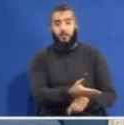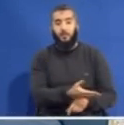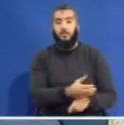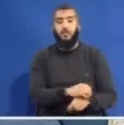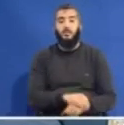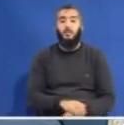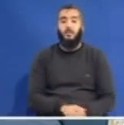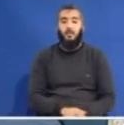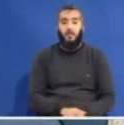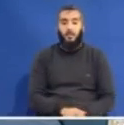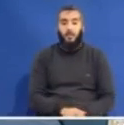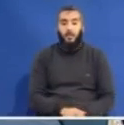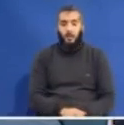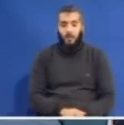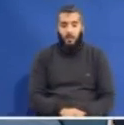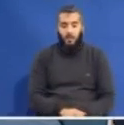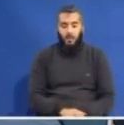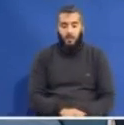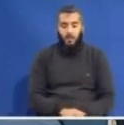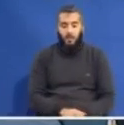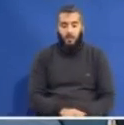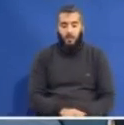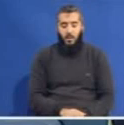الجزائر. نستضيف إلى أين يونس؟